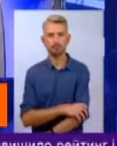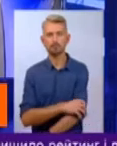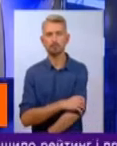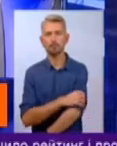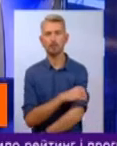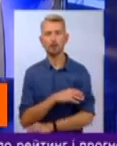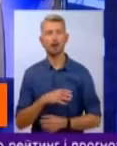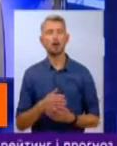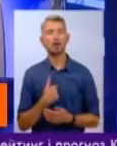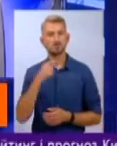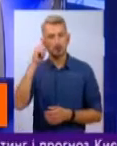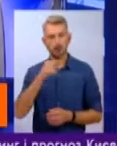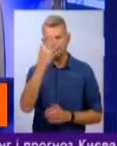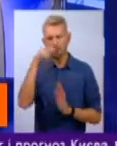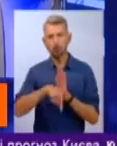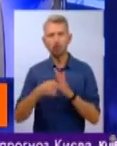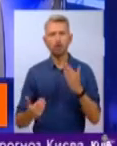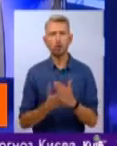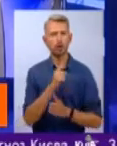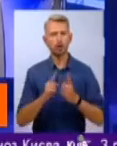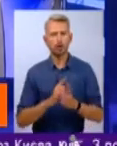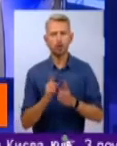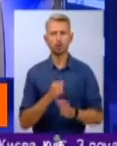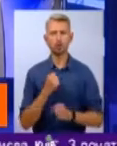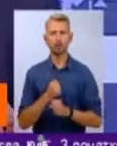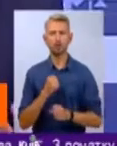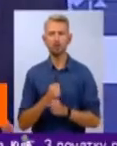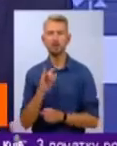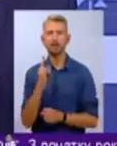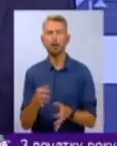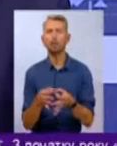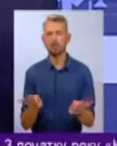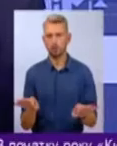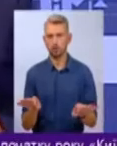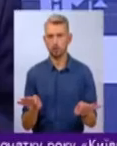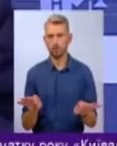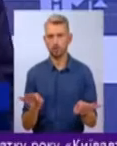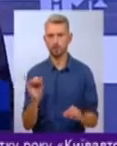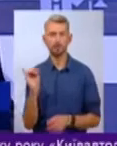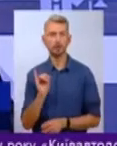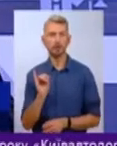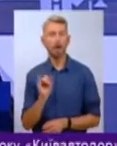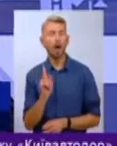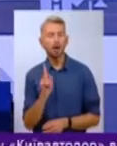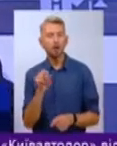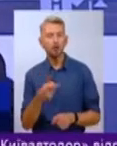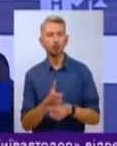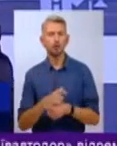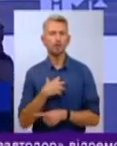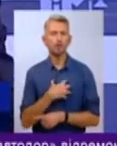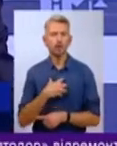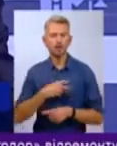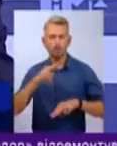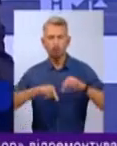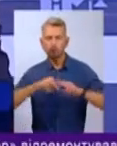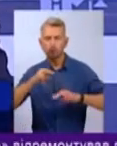Якраз і філософія нової реформи зробити дитину вільною. Але тут дуже важливо от